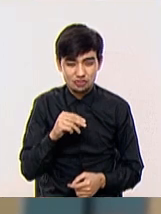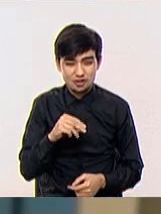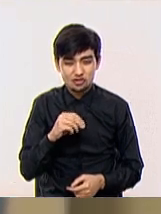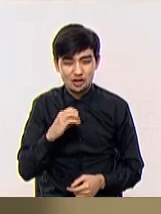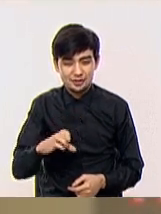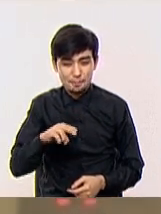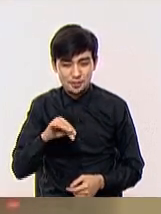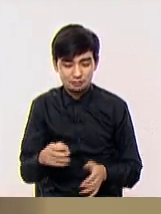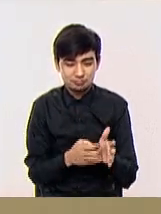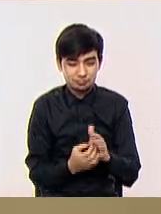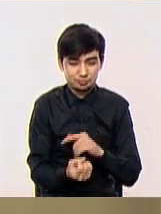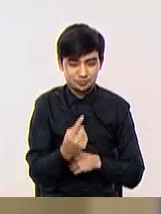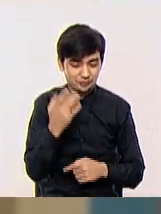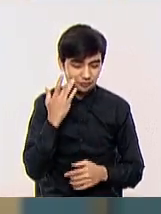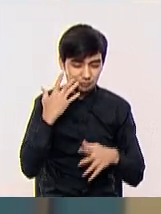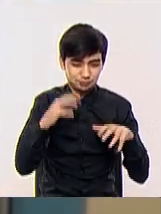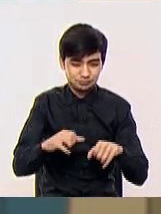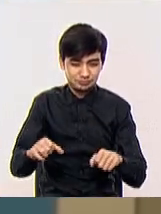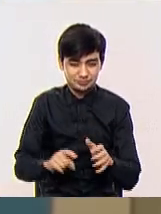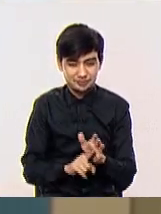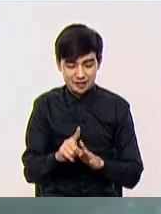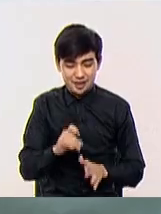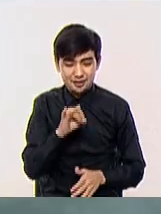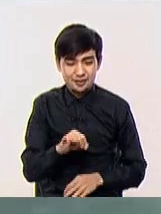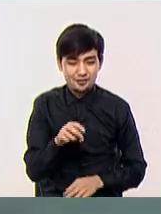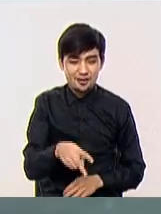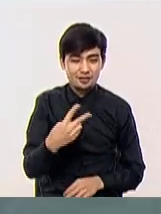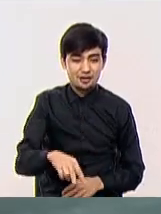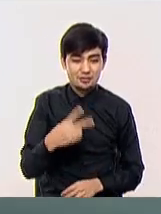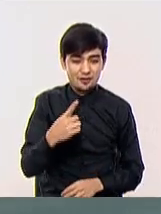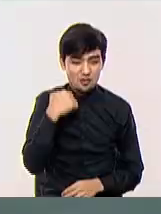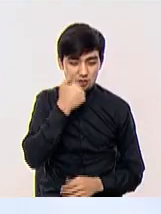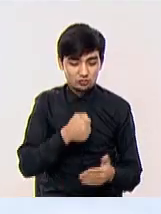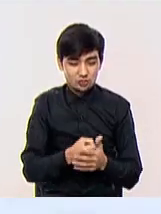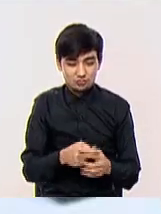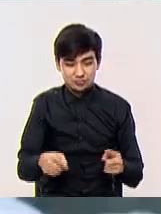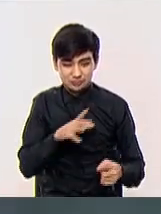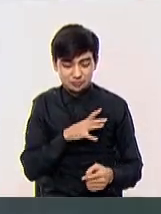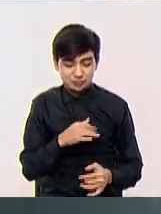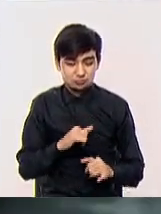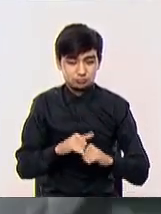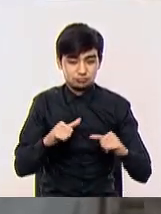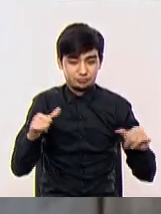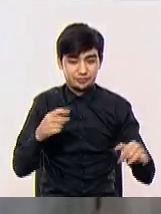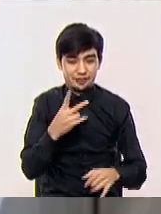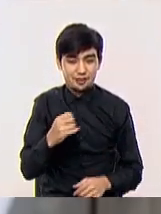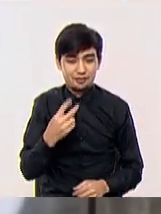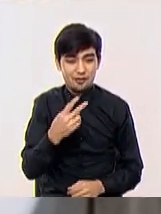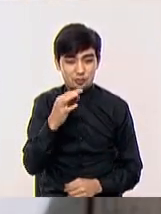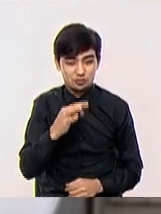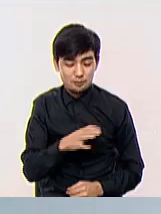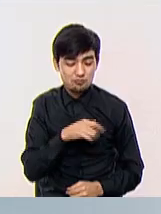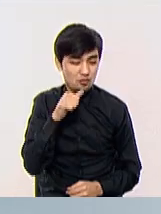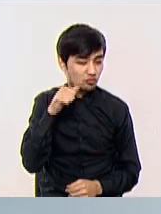которого все чаще происходит аварийное отключение если до 2021 года ежегодно потребление возрастала в среднем на 2 процента то